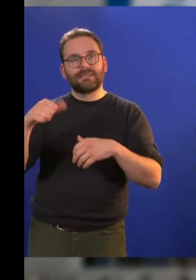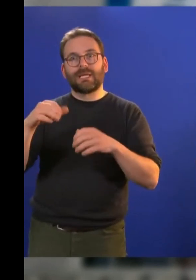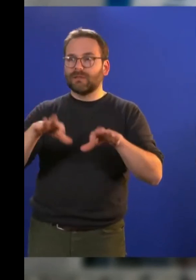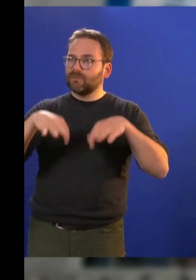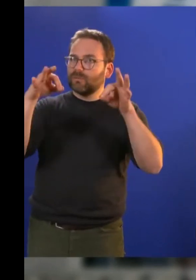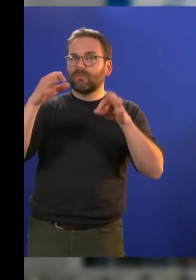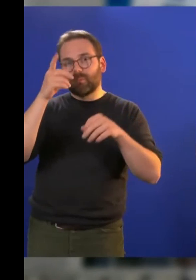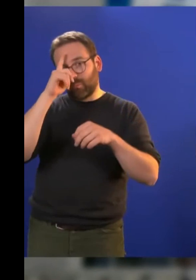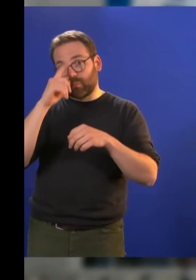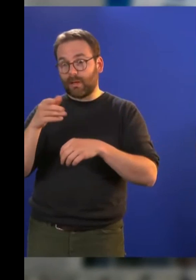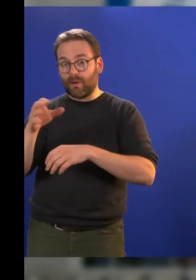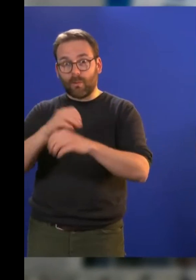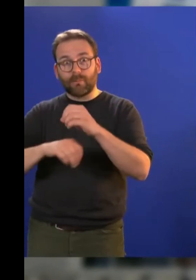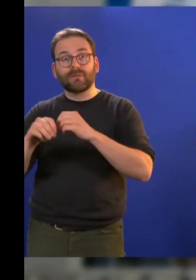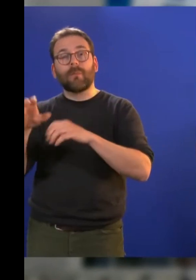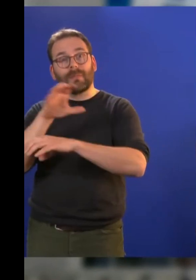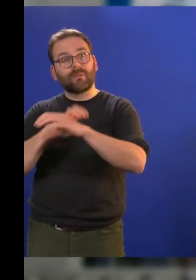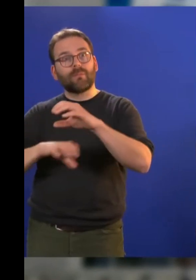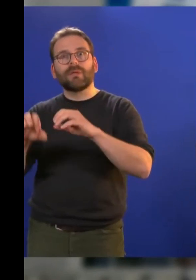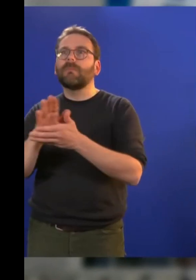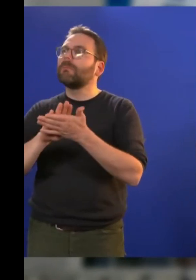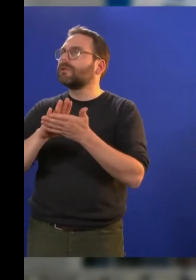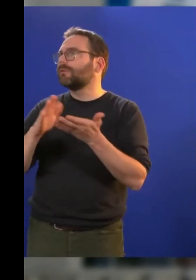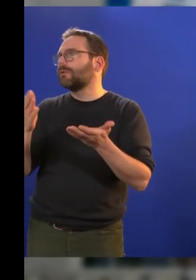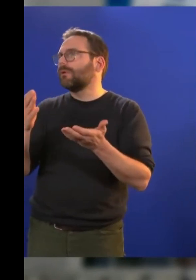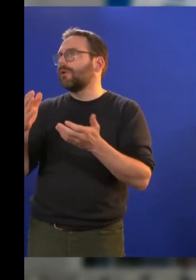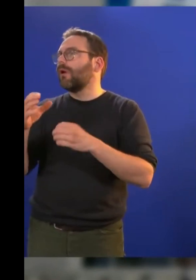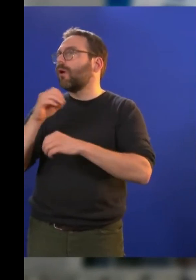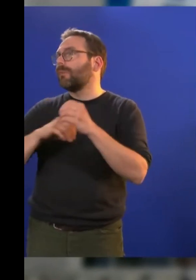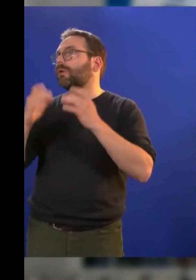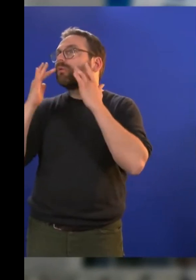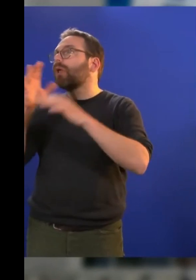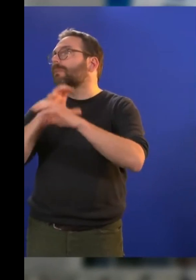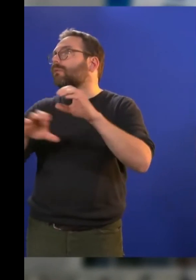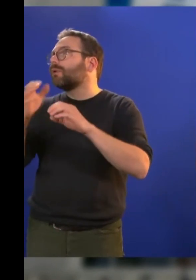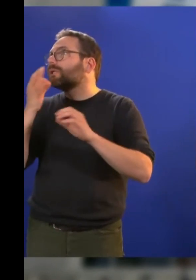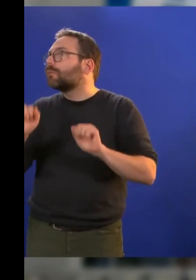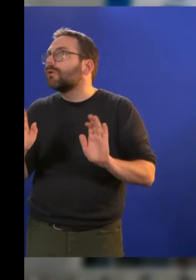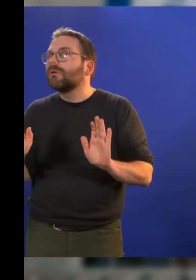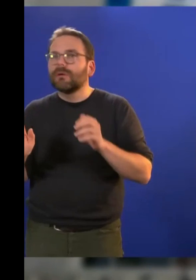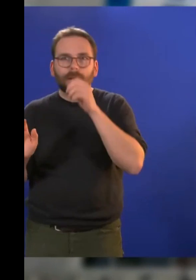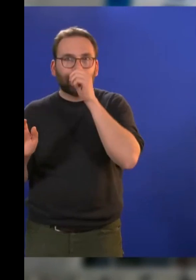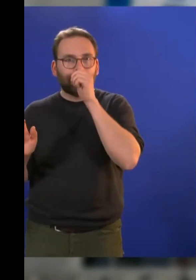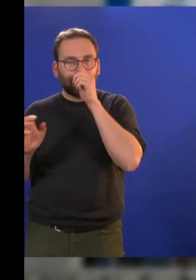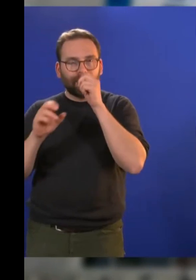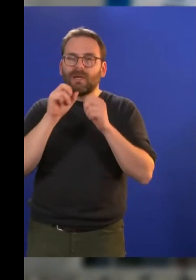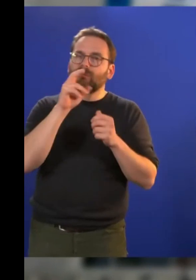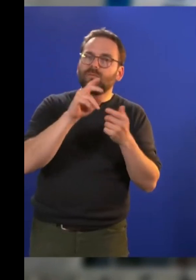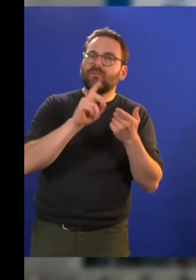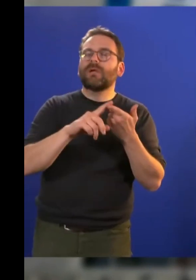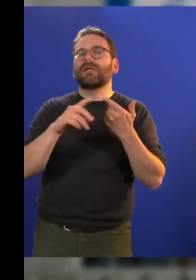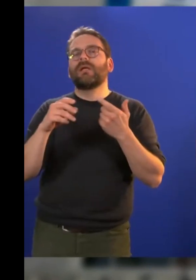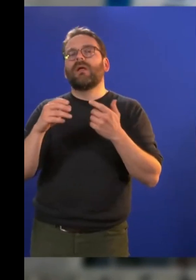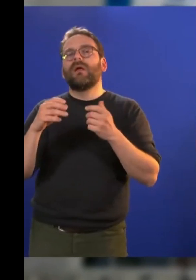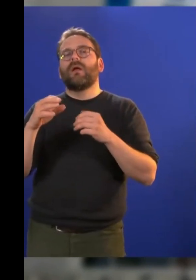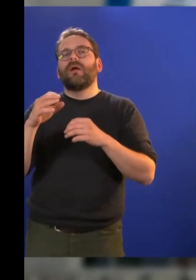puisque nos opérateurs métropolitains, excusez-moi de parler des opérateurs culturels métropolitains, la Soufflerie, l'Opéra, la Cité